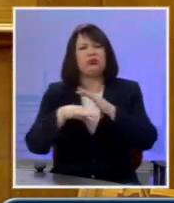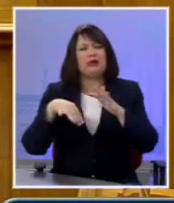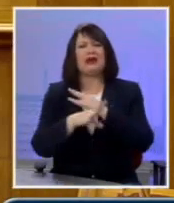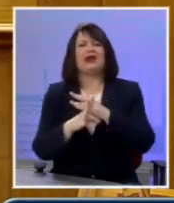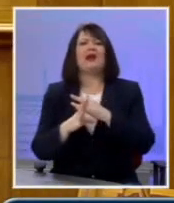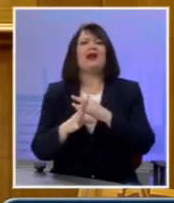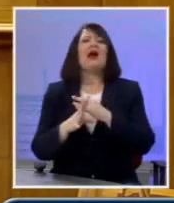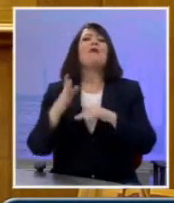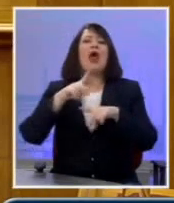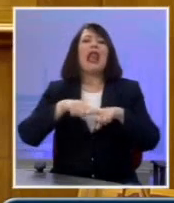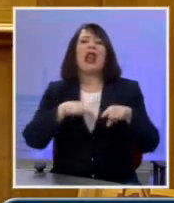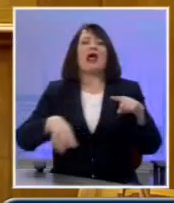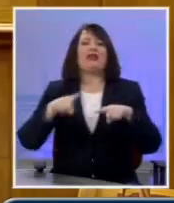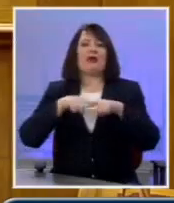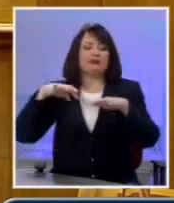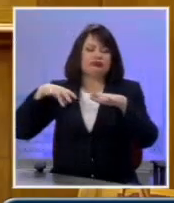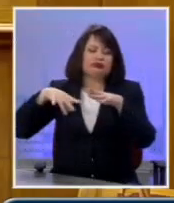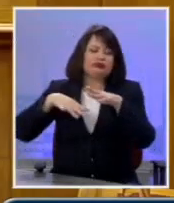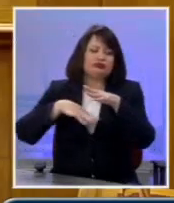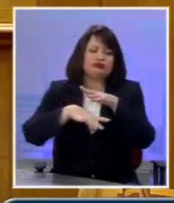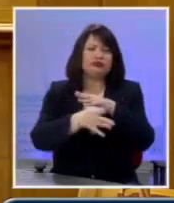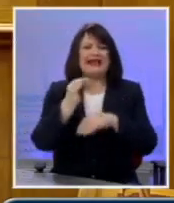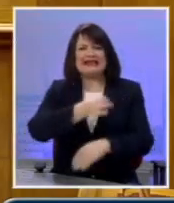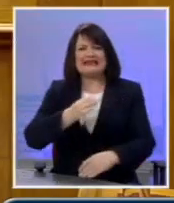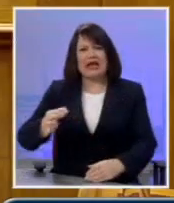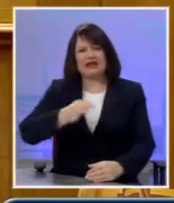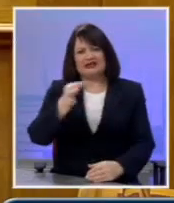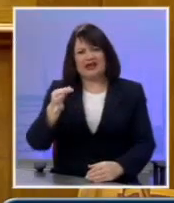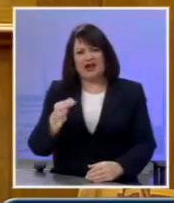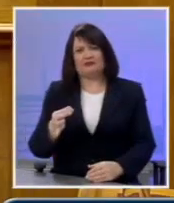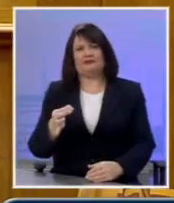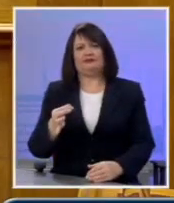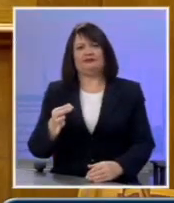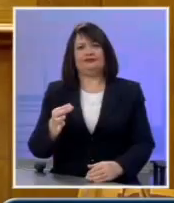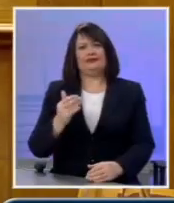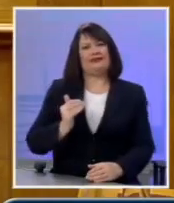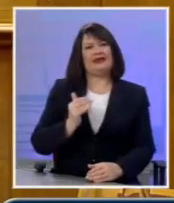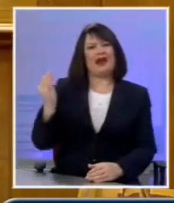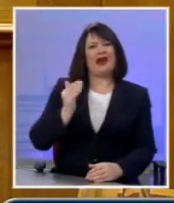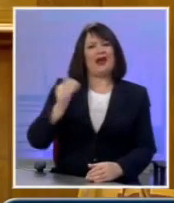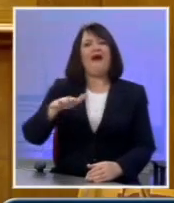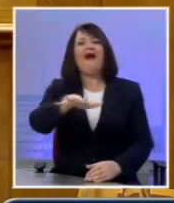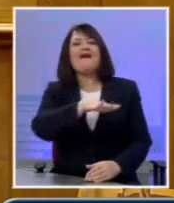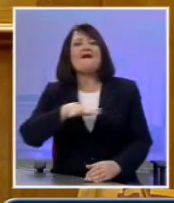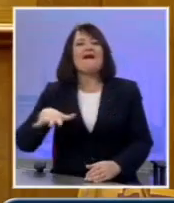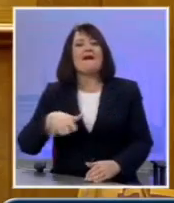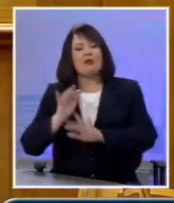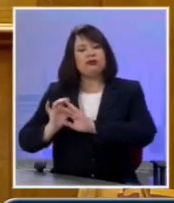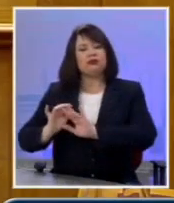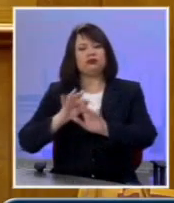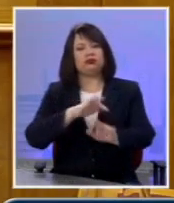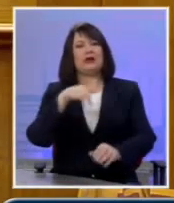κρίση από τη χώρα μας, από τα νησιά μας, τα νησιά του Ανατολικού Αιγαίου. Και